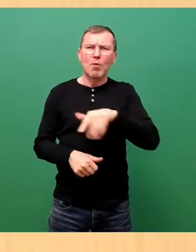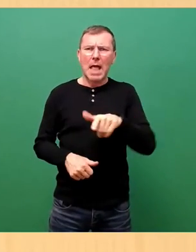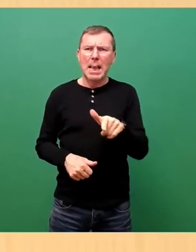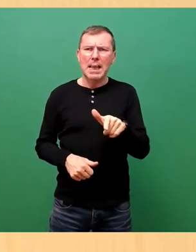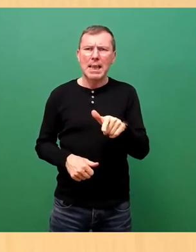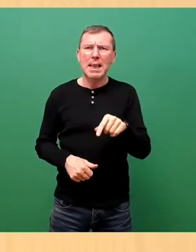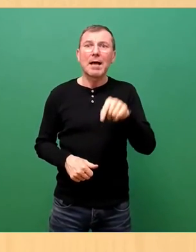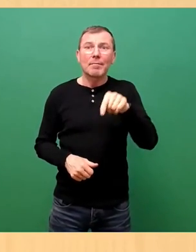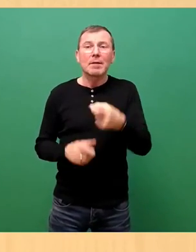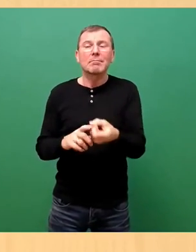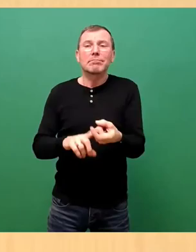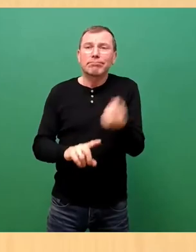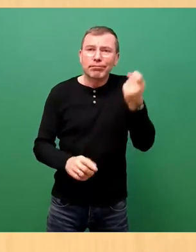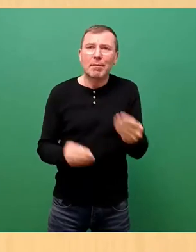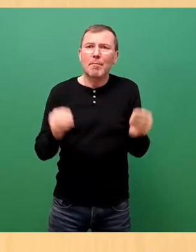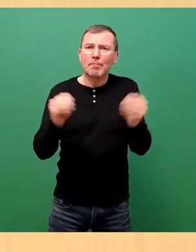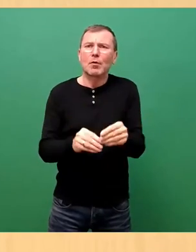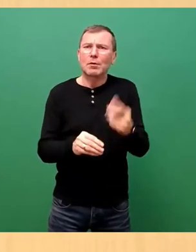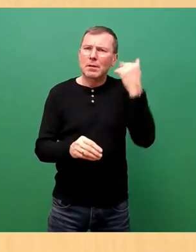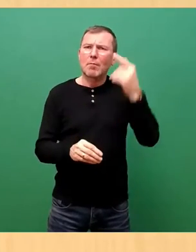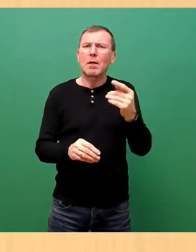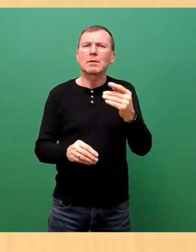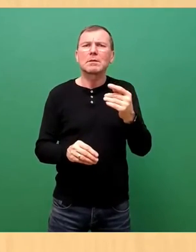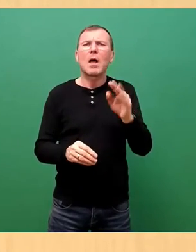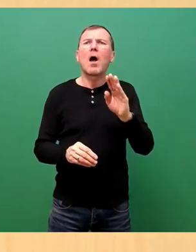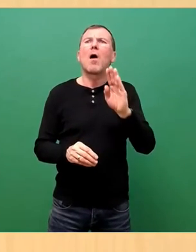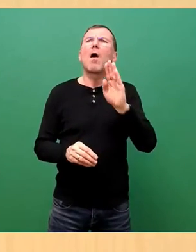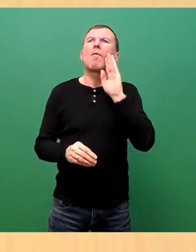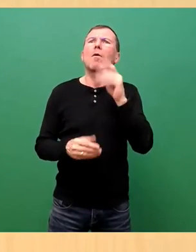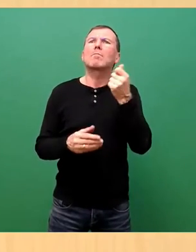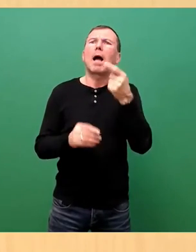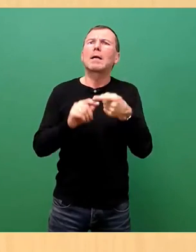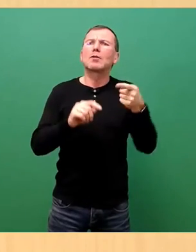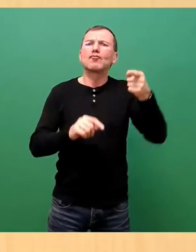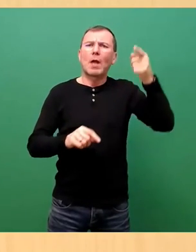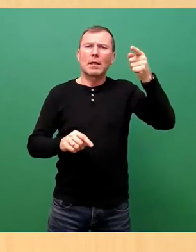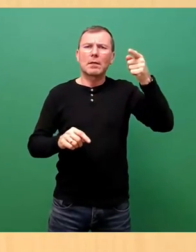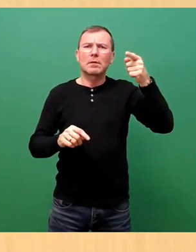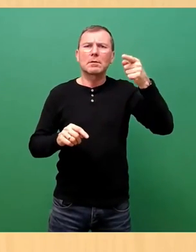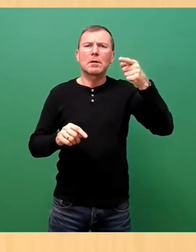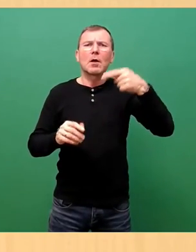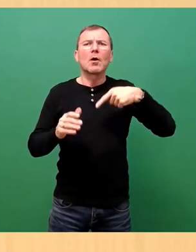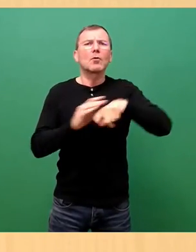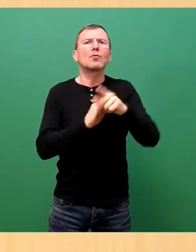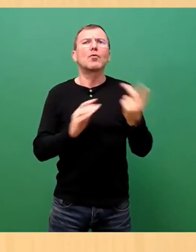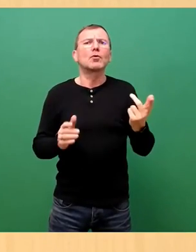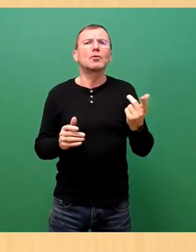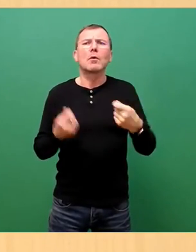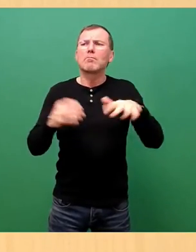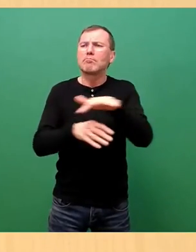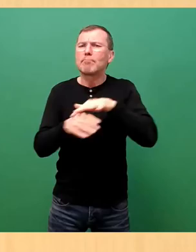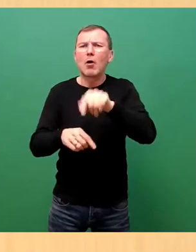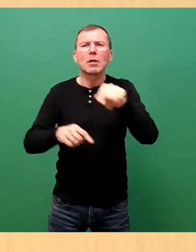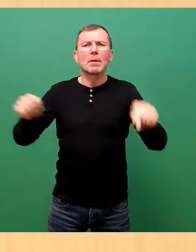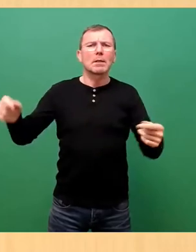nun damit, dass Bodenwertsteigerungen, die durch das Ausweisen von Baugebieten